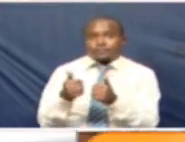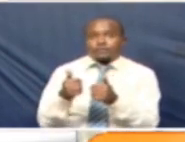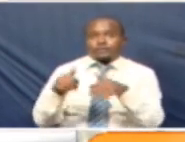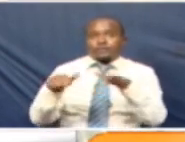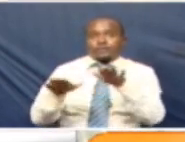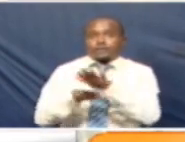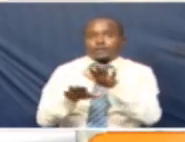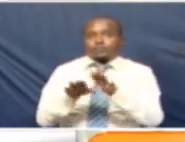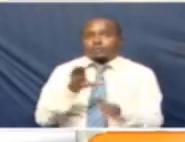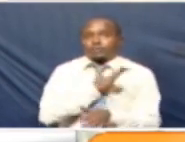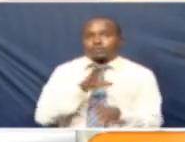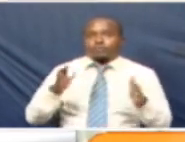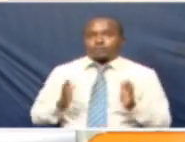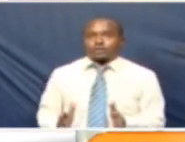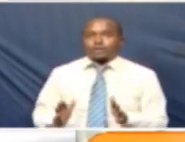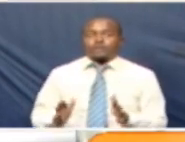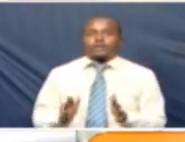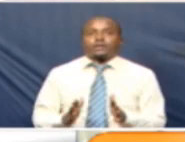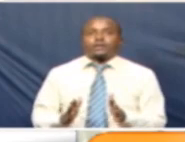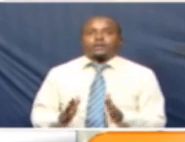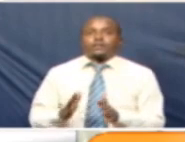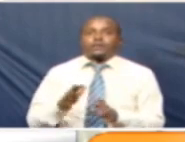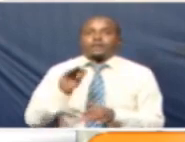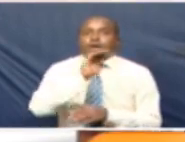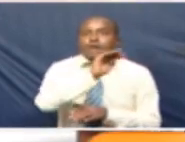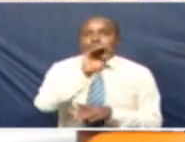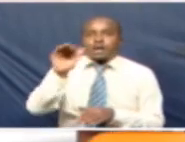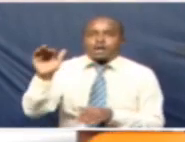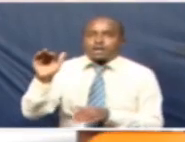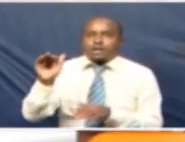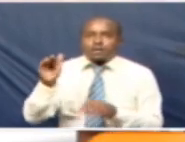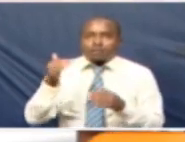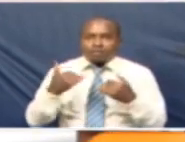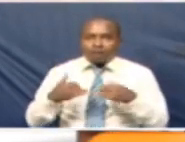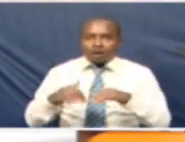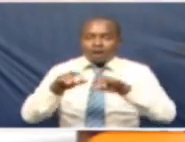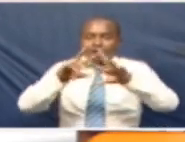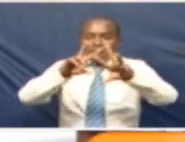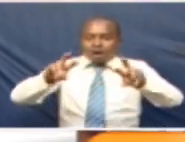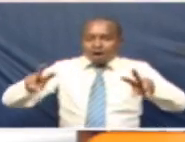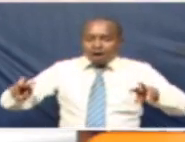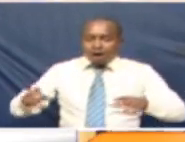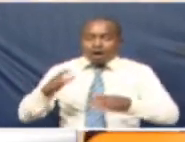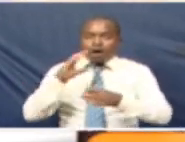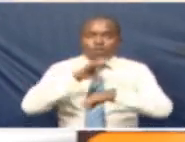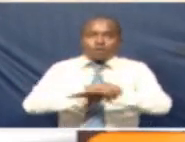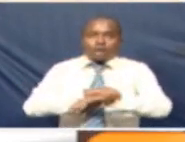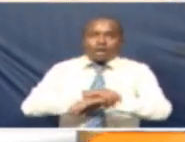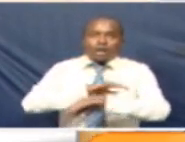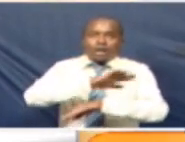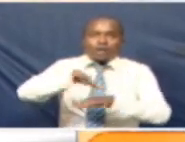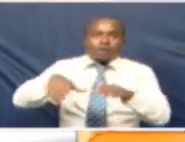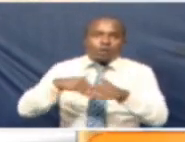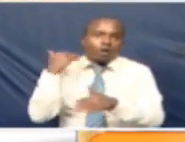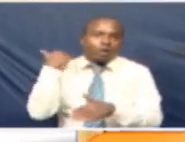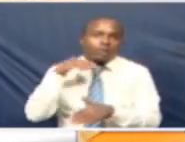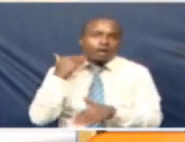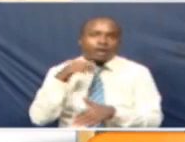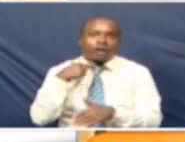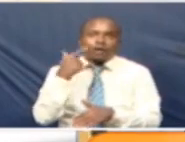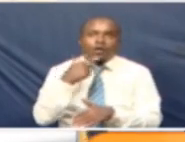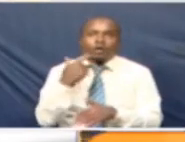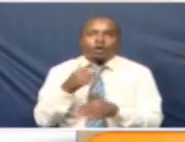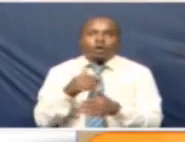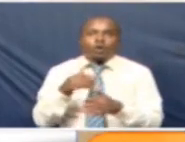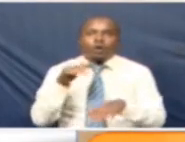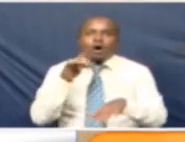kamishna wa eneo hilo Eric Wamulevu akitoa agizo la kutekelezwa kwa msako wa kuwakamata majambazi wanaohatarisha usalama wa wakazi wa